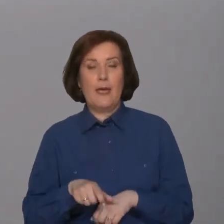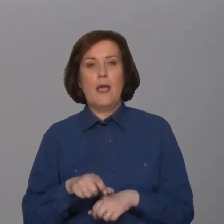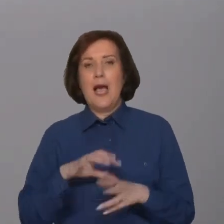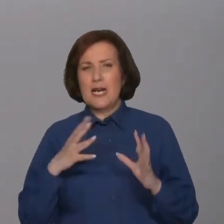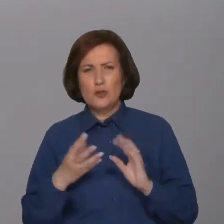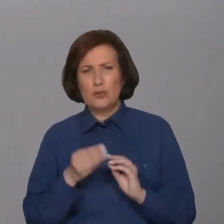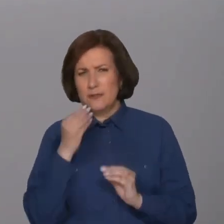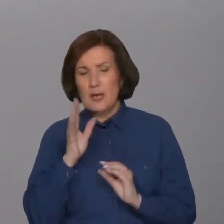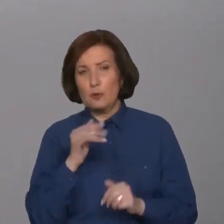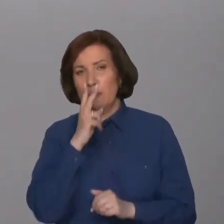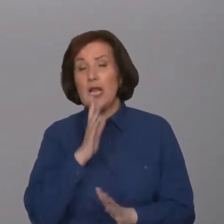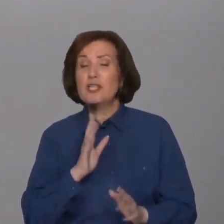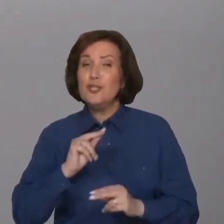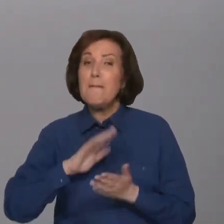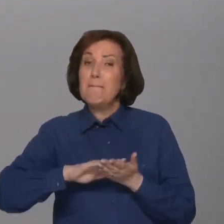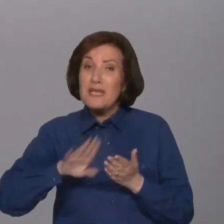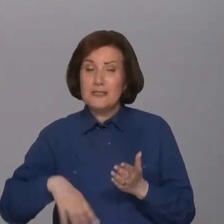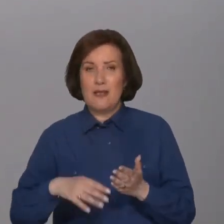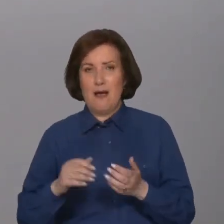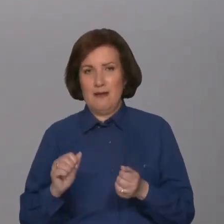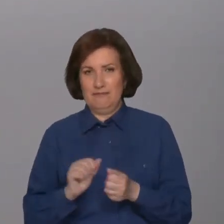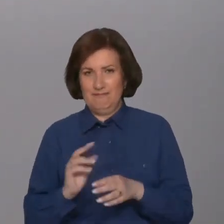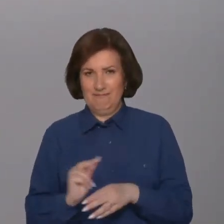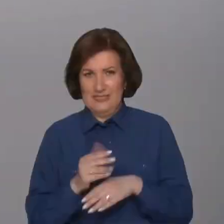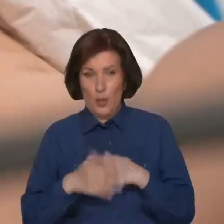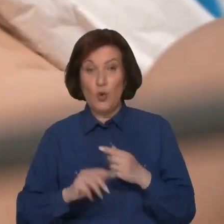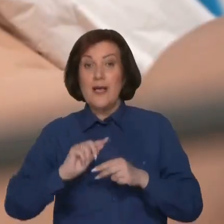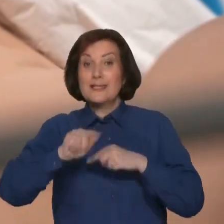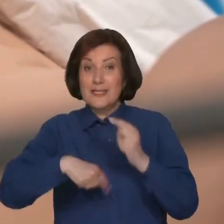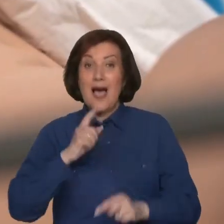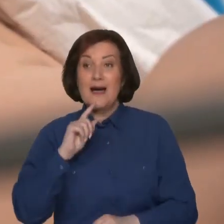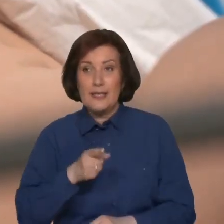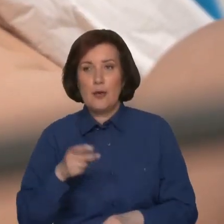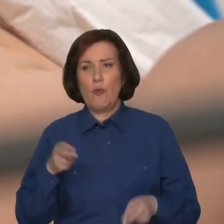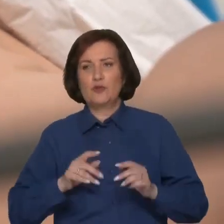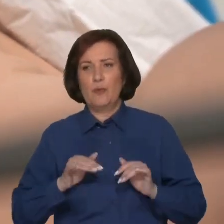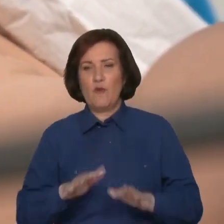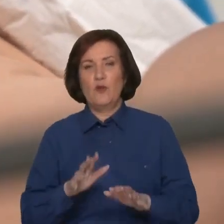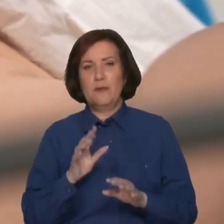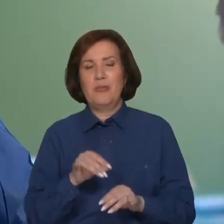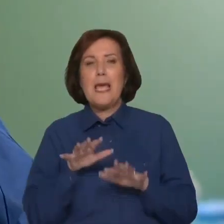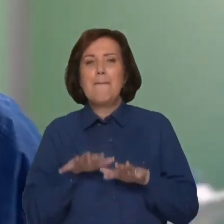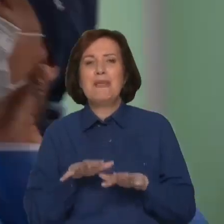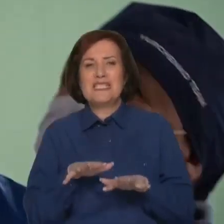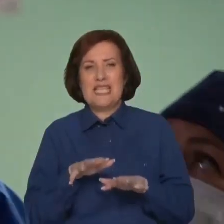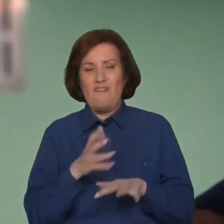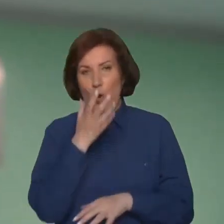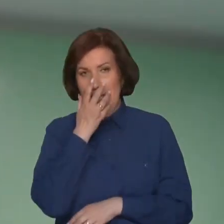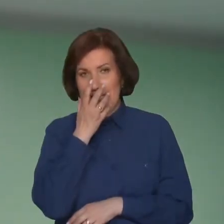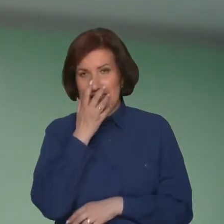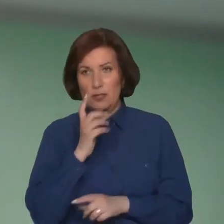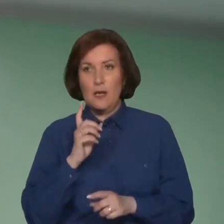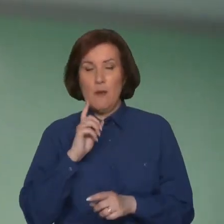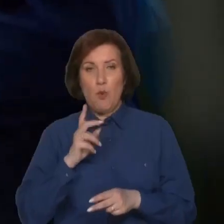Максимальний результат можна буде побачити лише після загоєння, тобто за рік. Операцію проводять під місцевою анестезією.